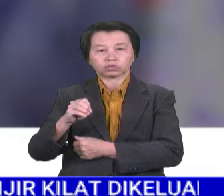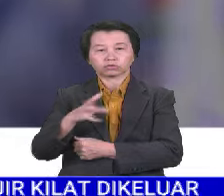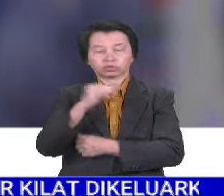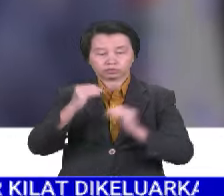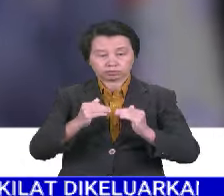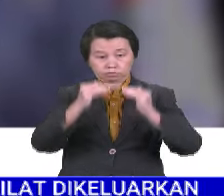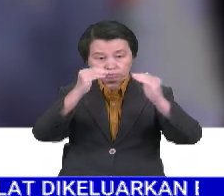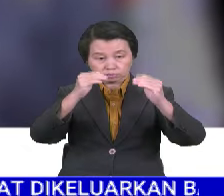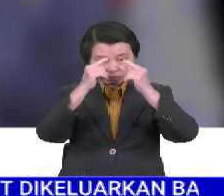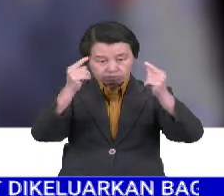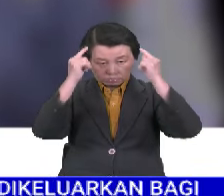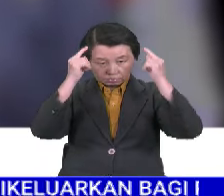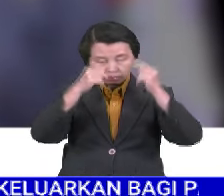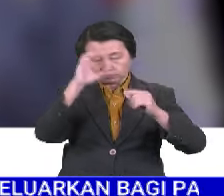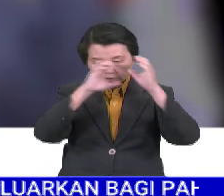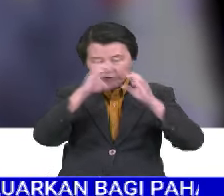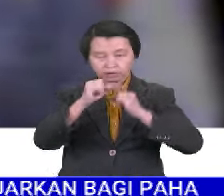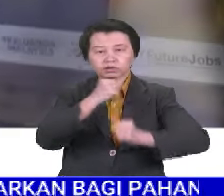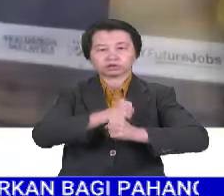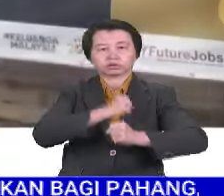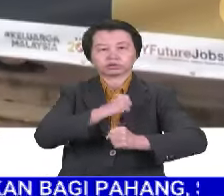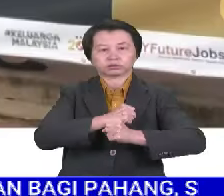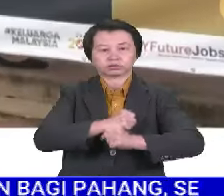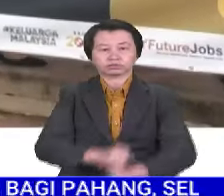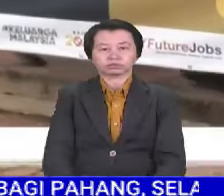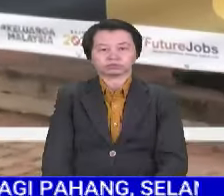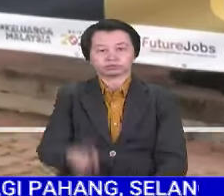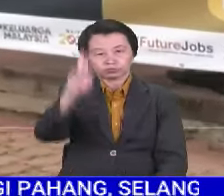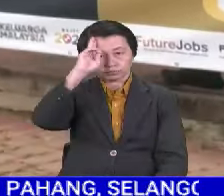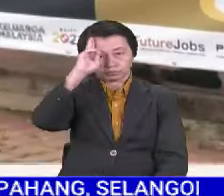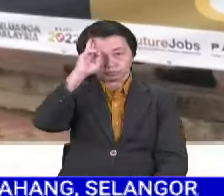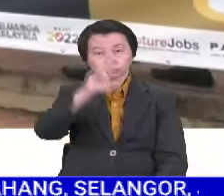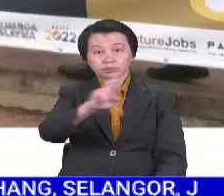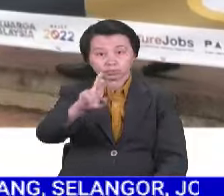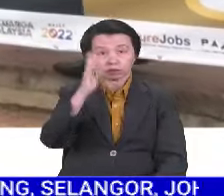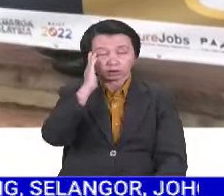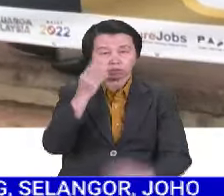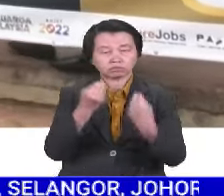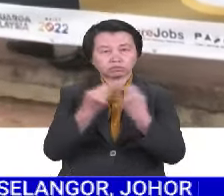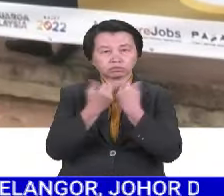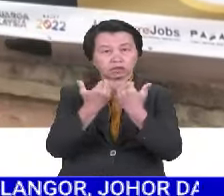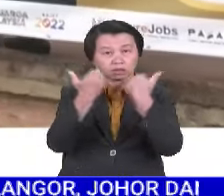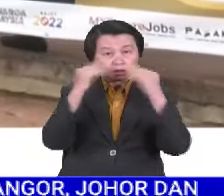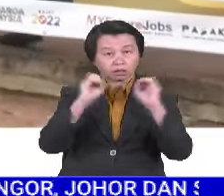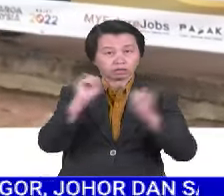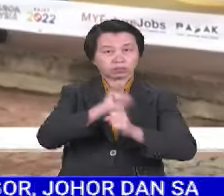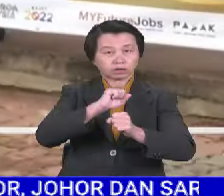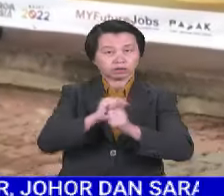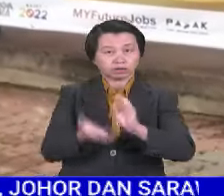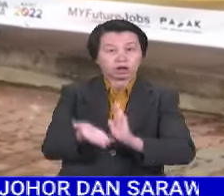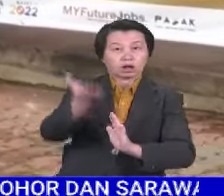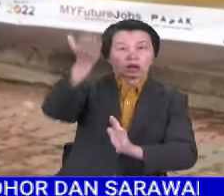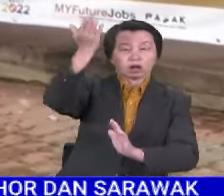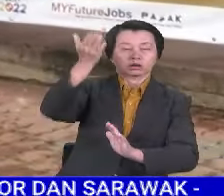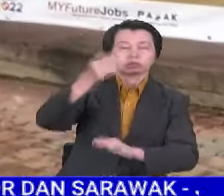meningkatkan keyakinan graduan dalam mencari pekerjaan. Seperti kita sedia maklum, kadar pengangguran di negara meningkat ketika